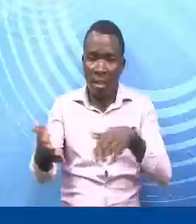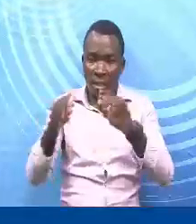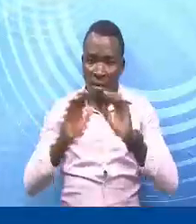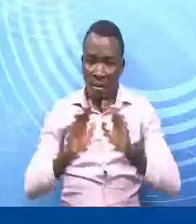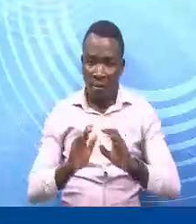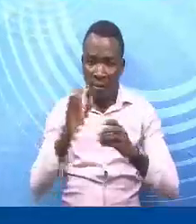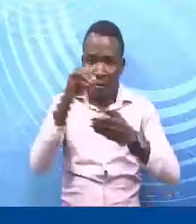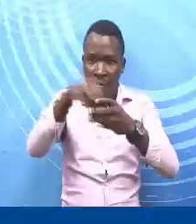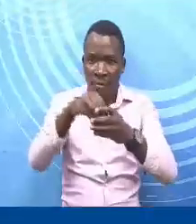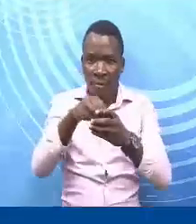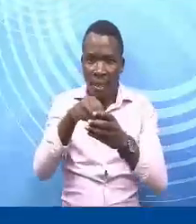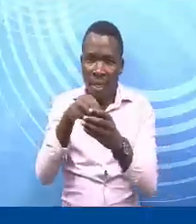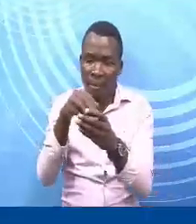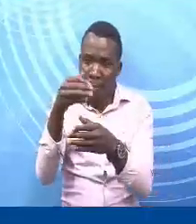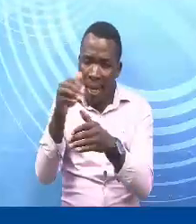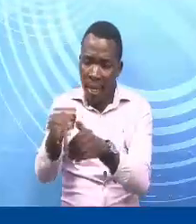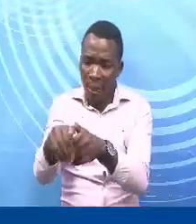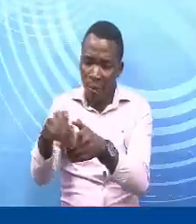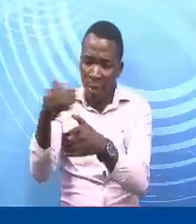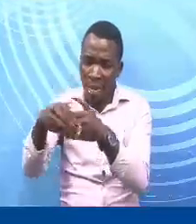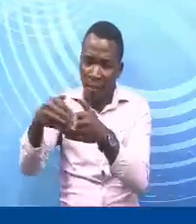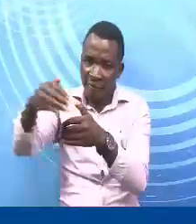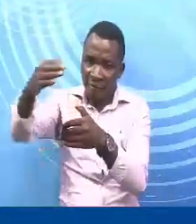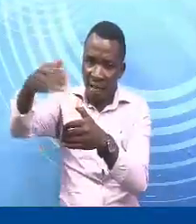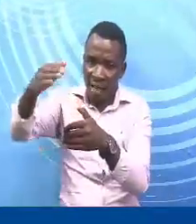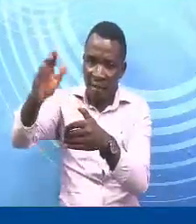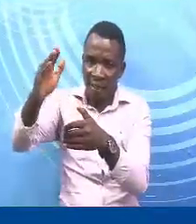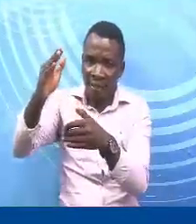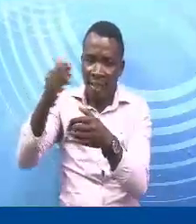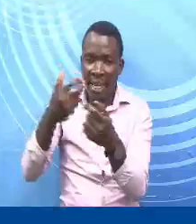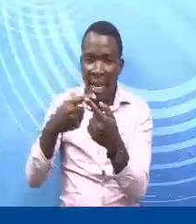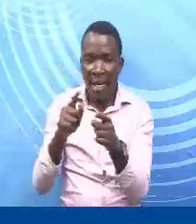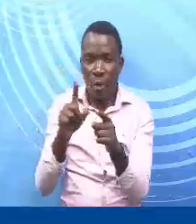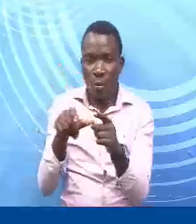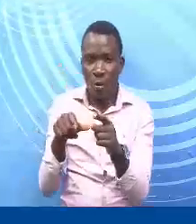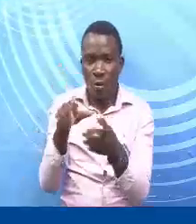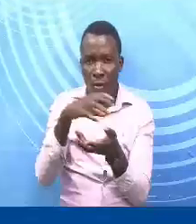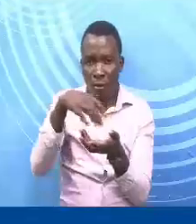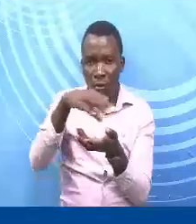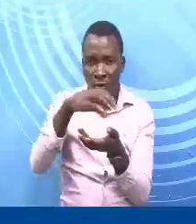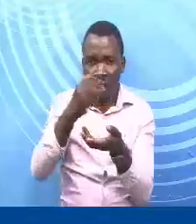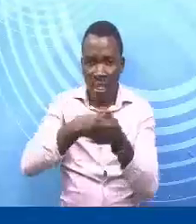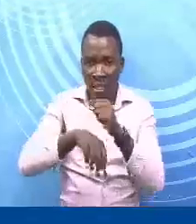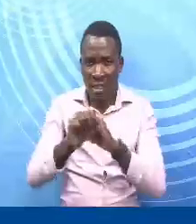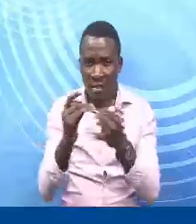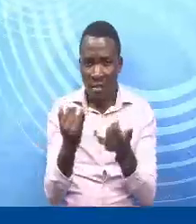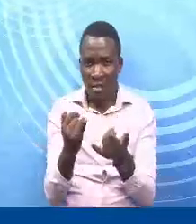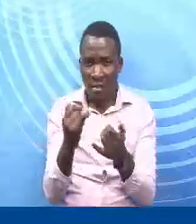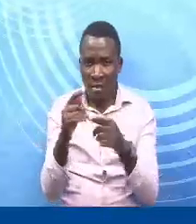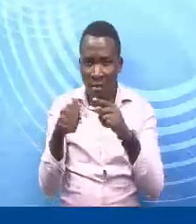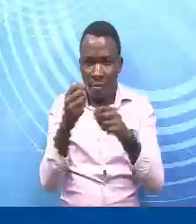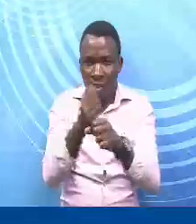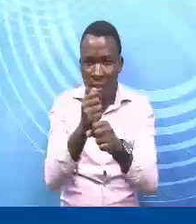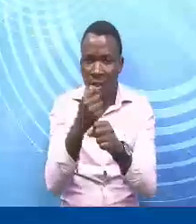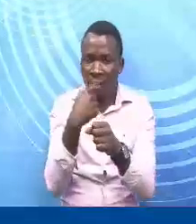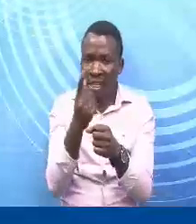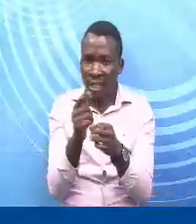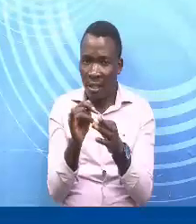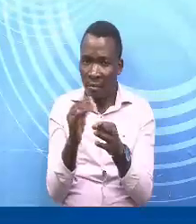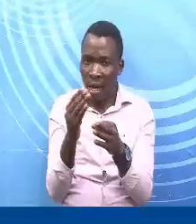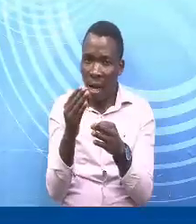barabereretse nyine hano hagana hino basa nabigiye hirya ariko nyine ari ngane wo kurogoya iki gikorwa cy'uyu munsi bakore ahubwo atari ko nubwo